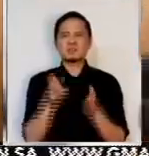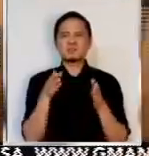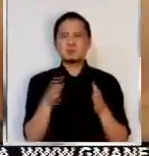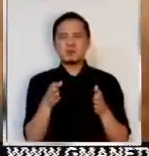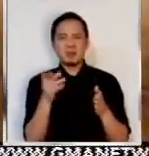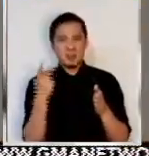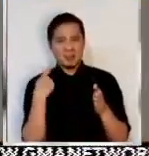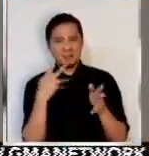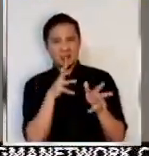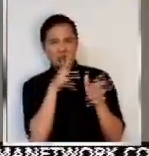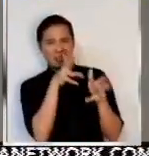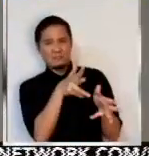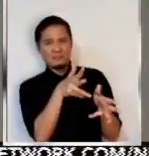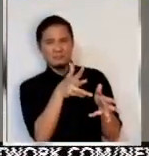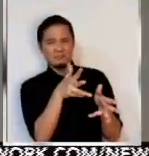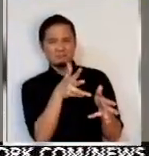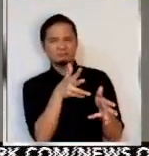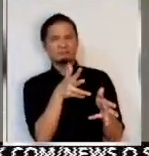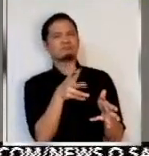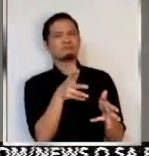area. Pero syempre,